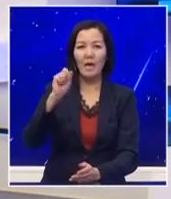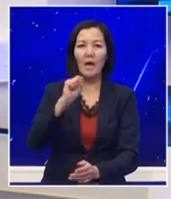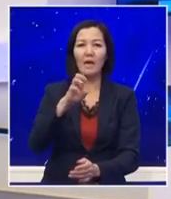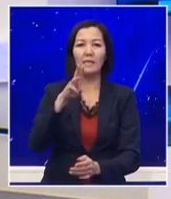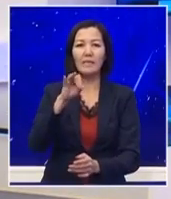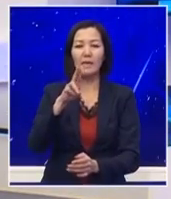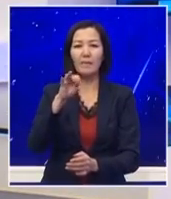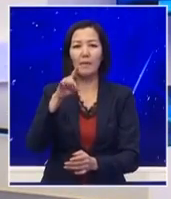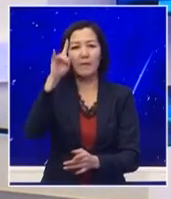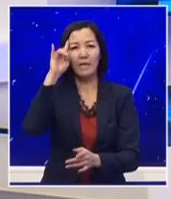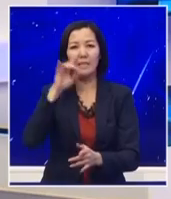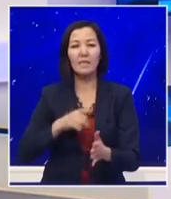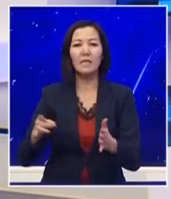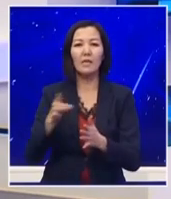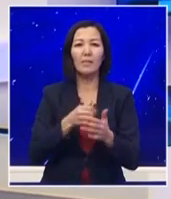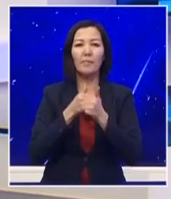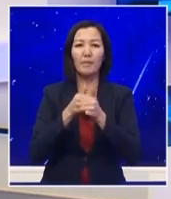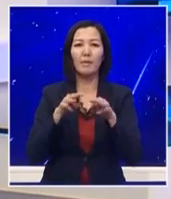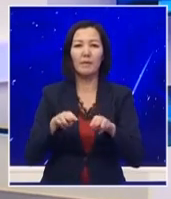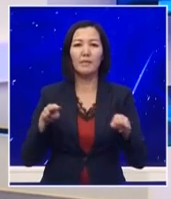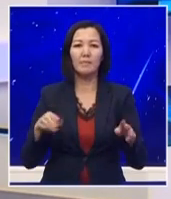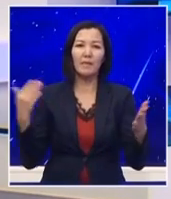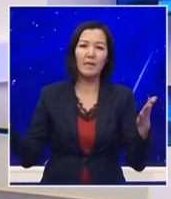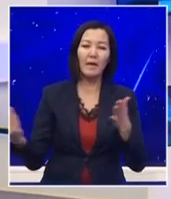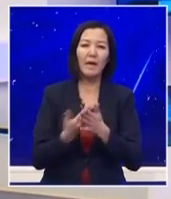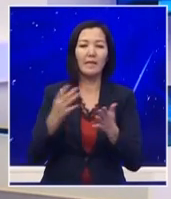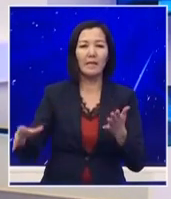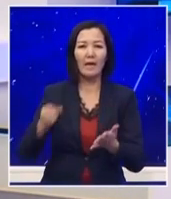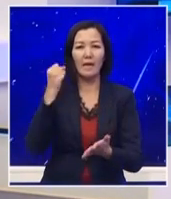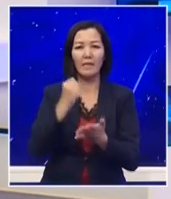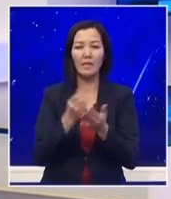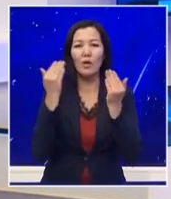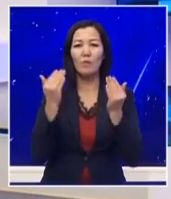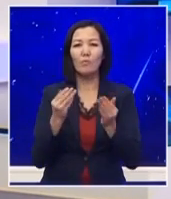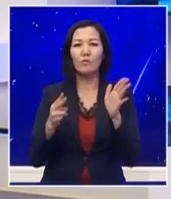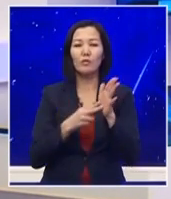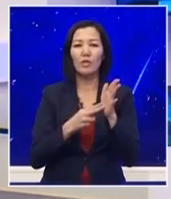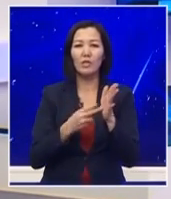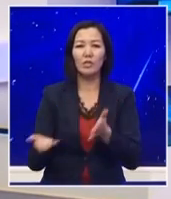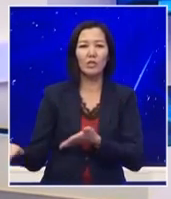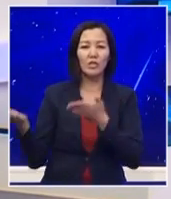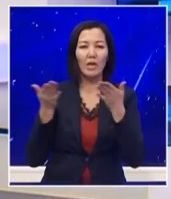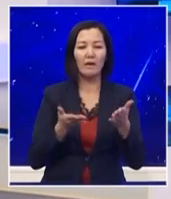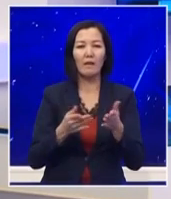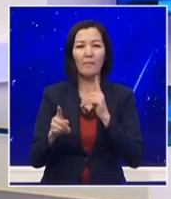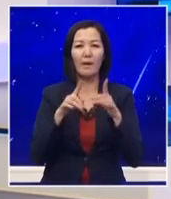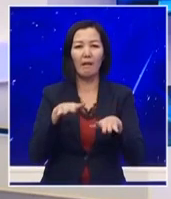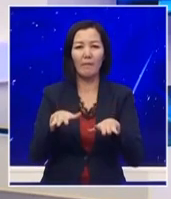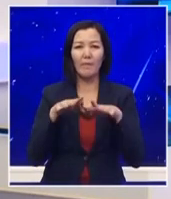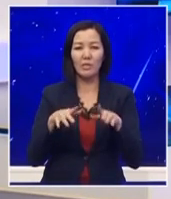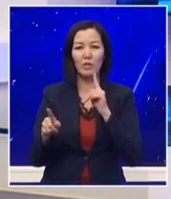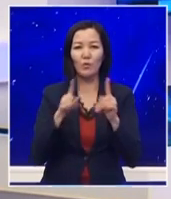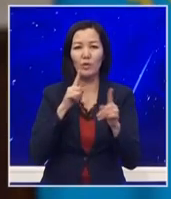Асқар Мамин Қазақстан республикасының премьер-министрі қызметіне қайта тағайындалды. Бүгінгі 7-ші шақырылған